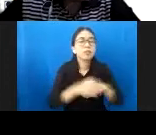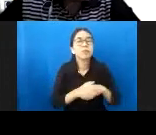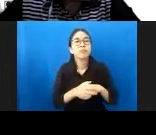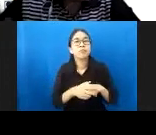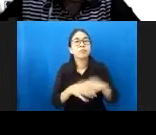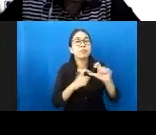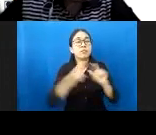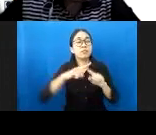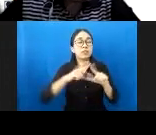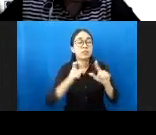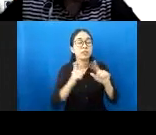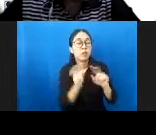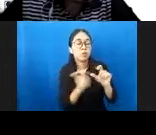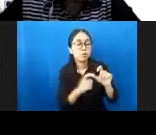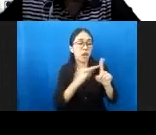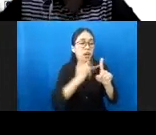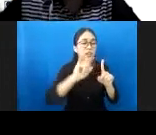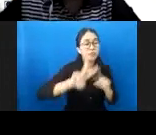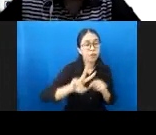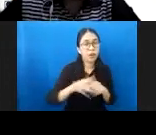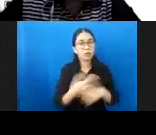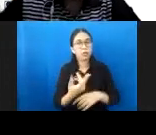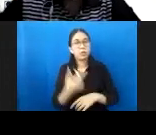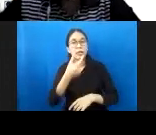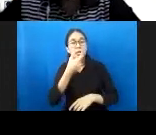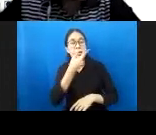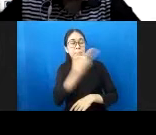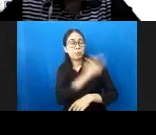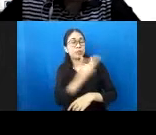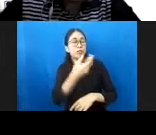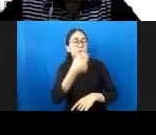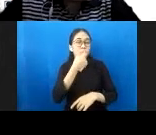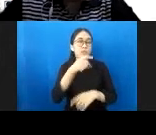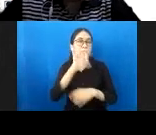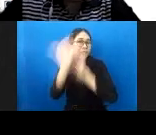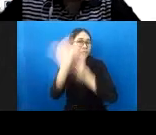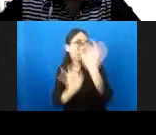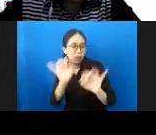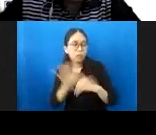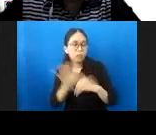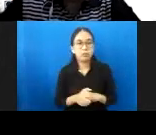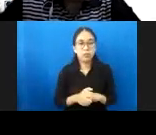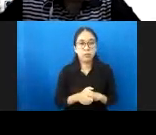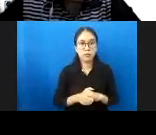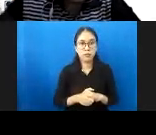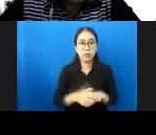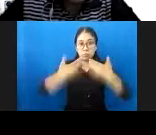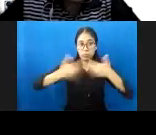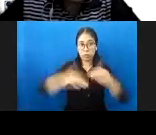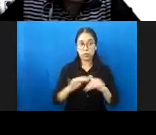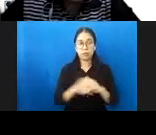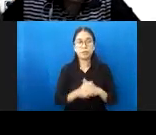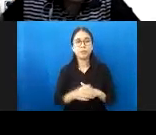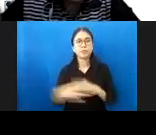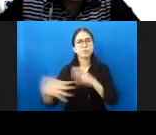anemia, status HIV, status imunisasi, pemberian vitamin A, dan masalah keluhan lainnya. Nah, kami pun setelah membahas secara